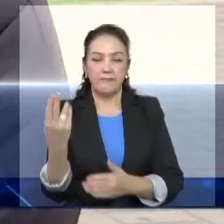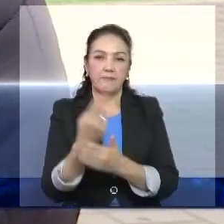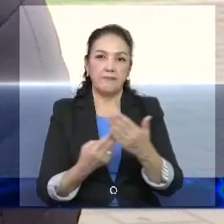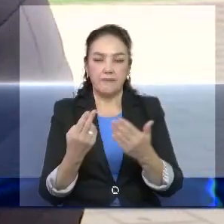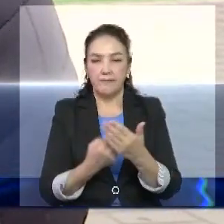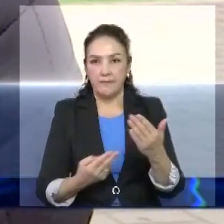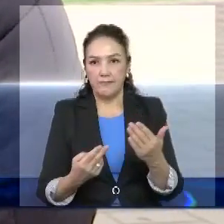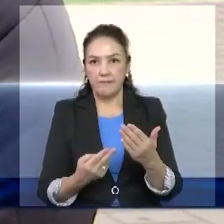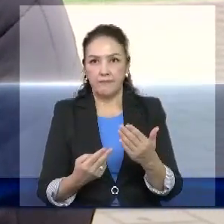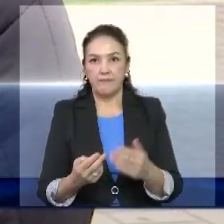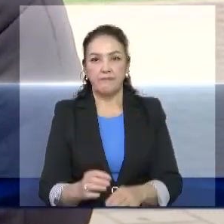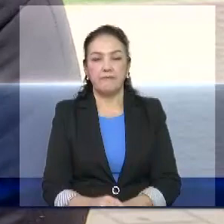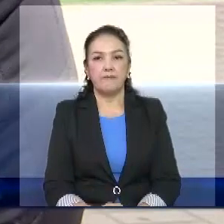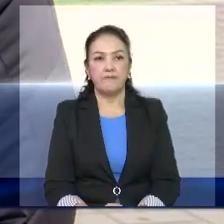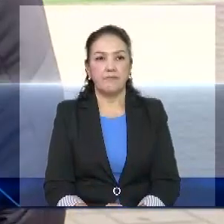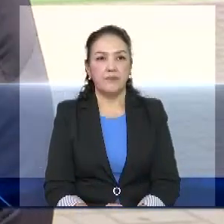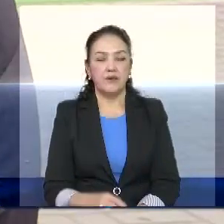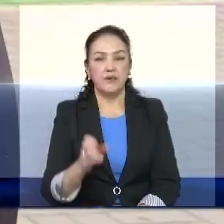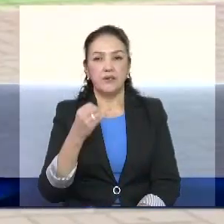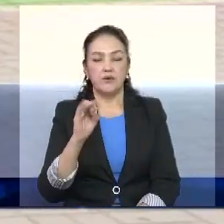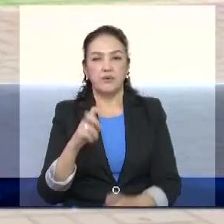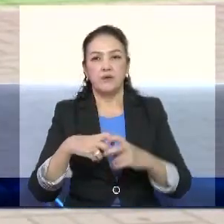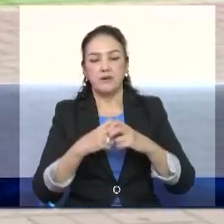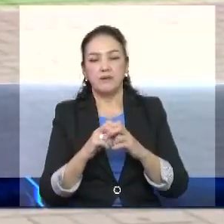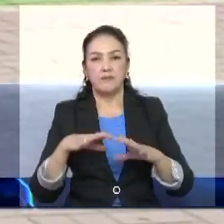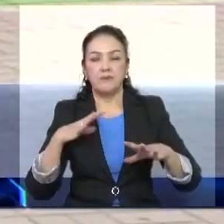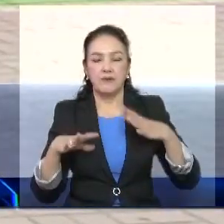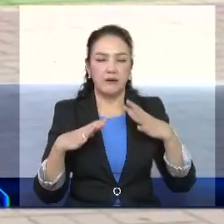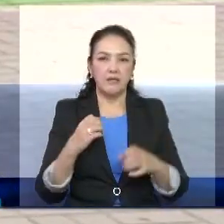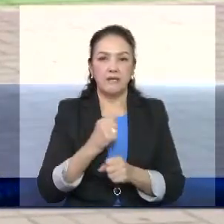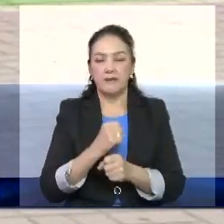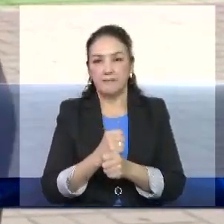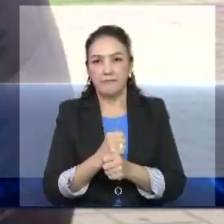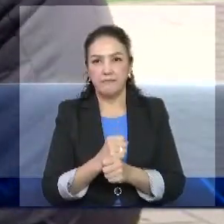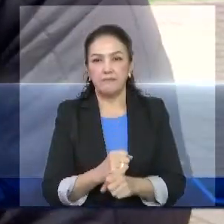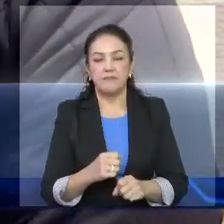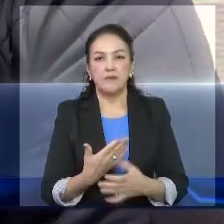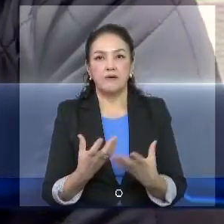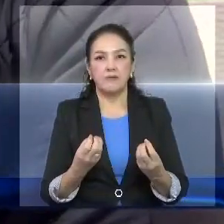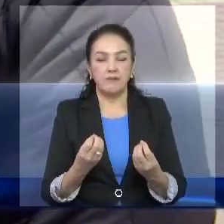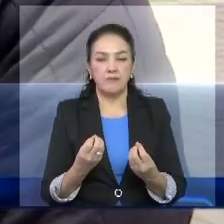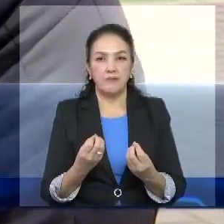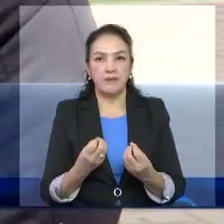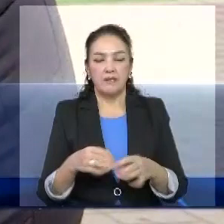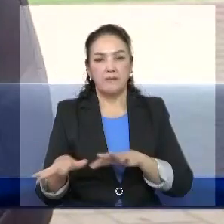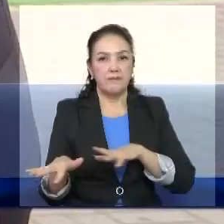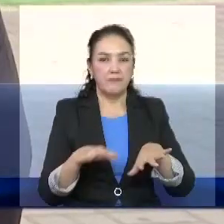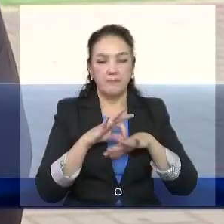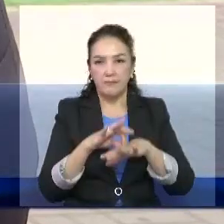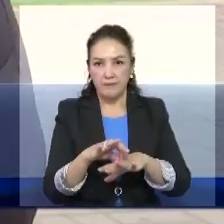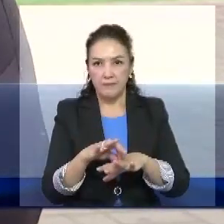рисуют, чем йогой, суставной гимнастикой занимаются. Помимо этого устраиваются